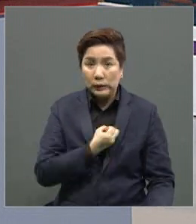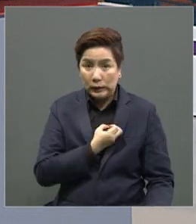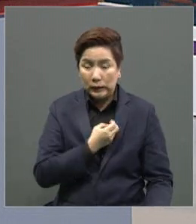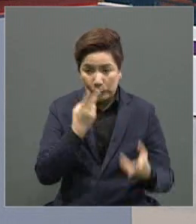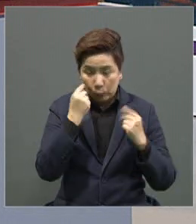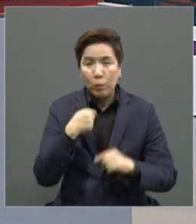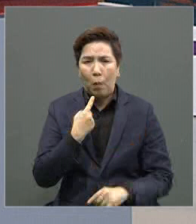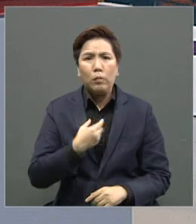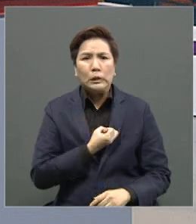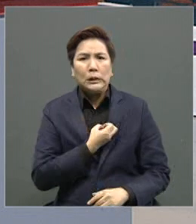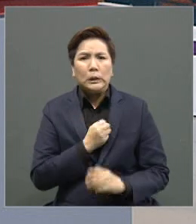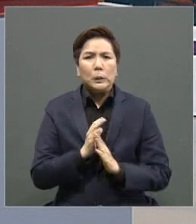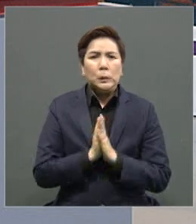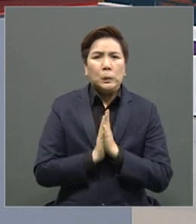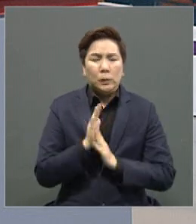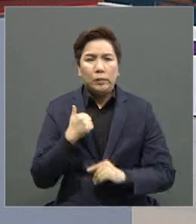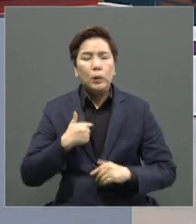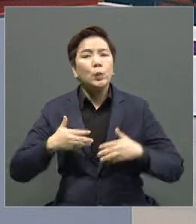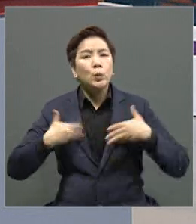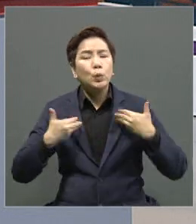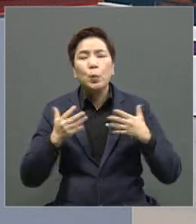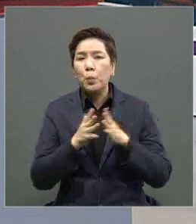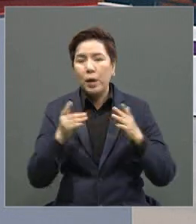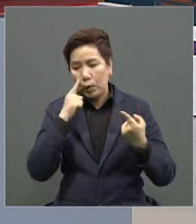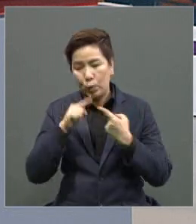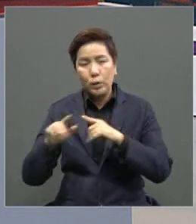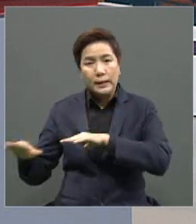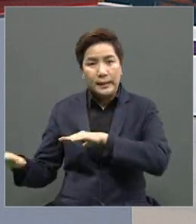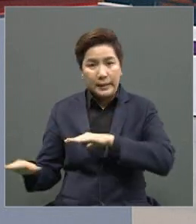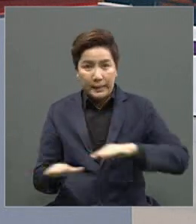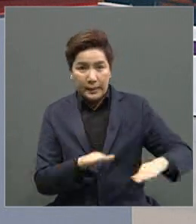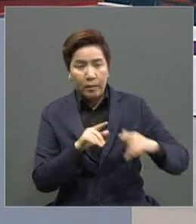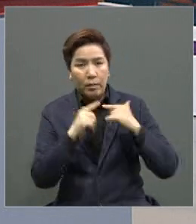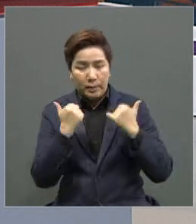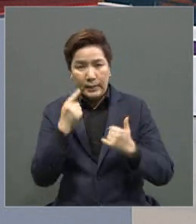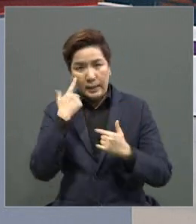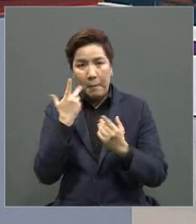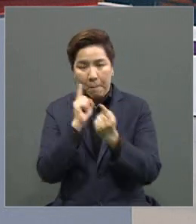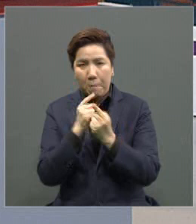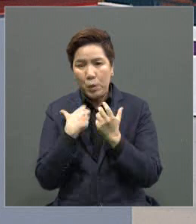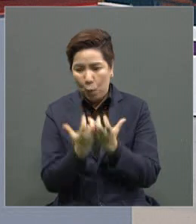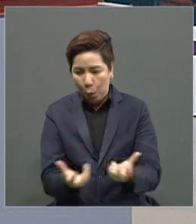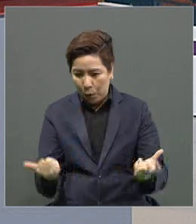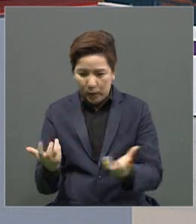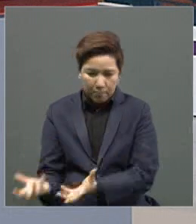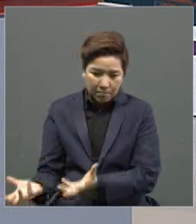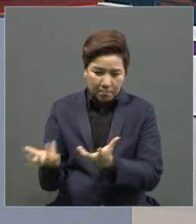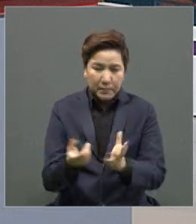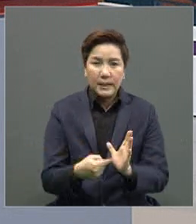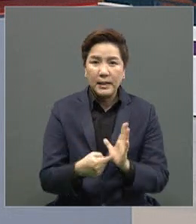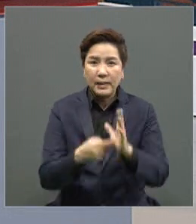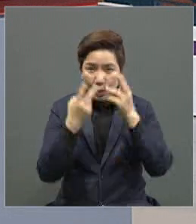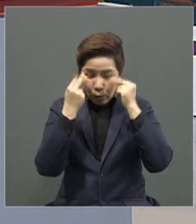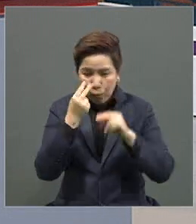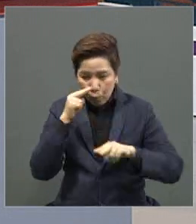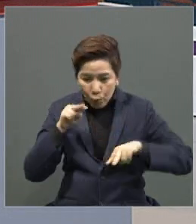คนก็บอกตื่นเต้นมากนะแล้วก็มีความสุขมากเลยคือเตรียมพร้อมแล้วแหละว่าเราจะมีของดีของเด่นอย่างไรจะนำเสนอกับท่าน